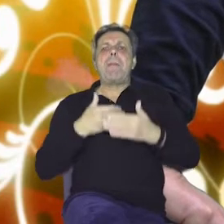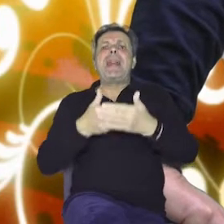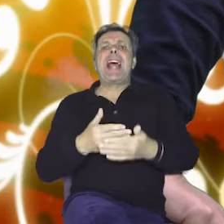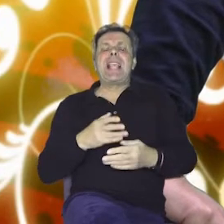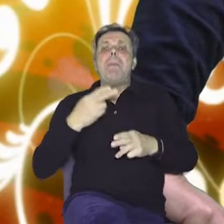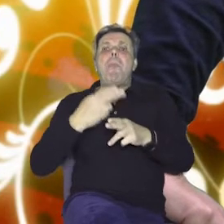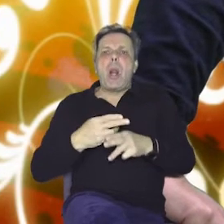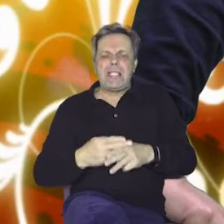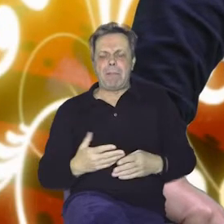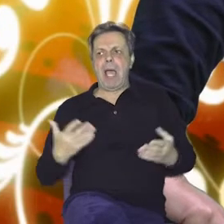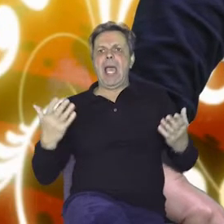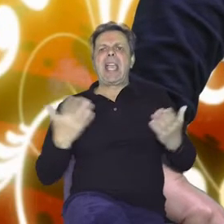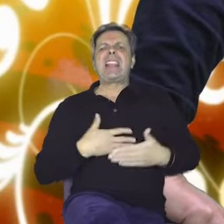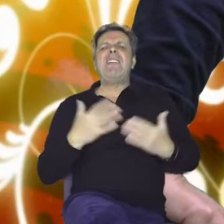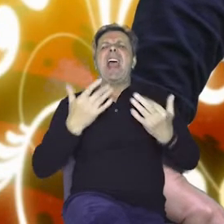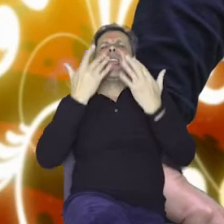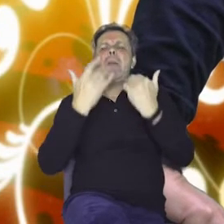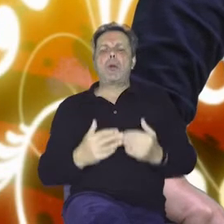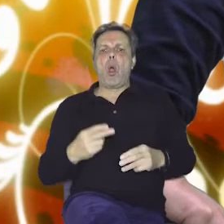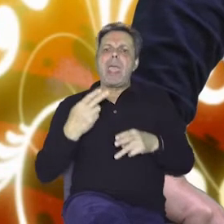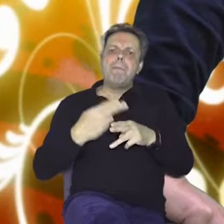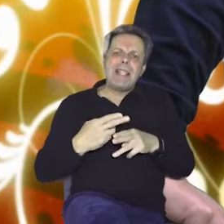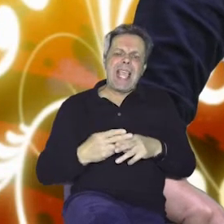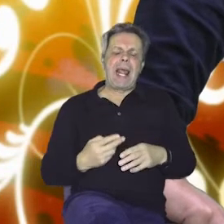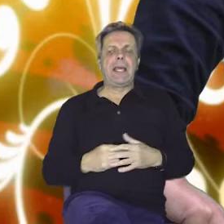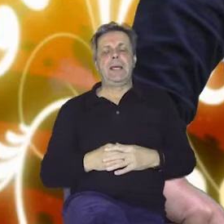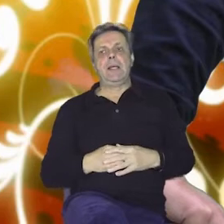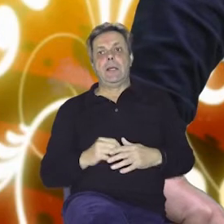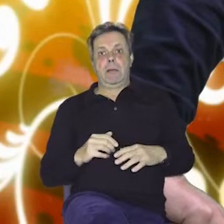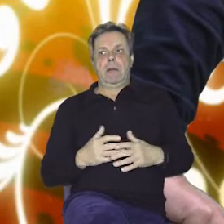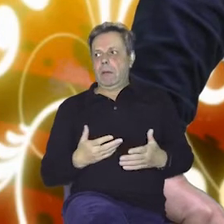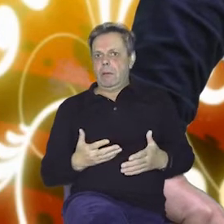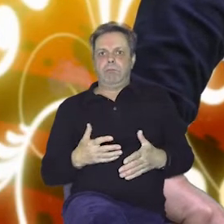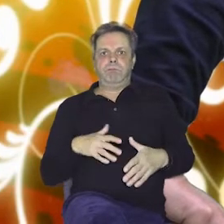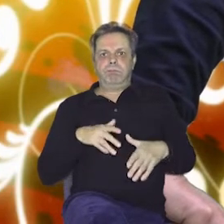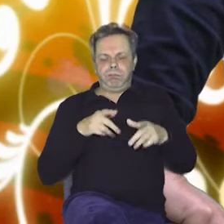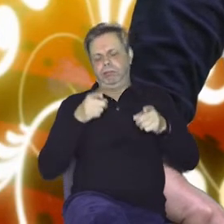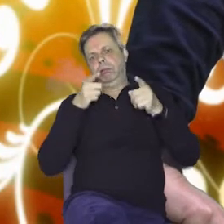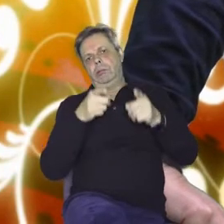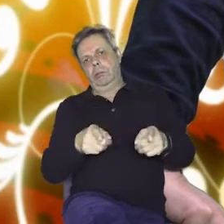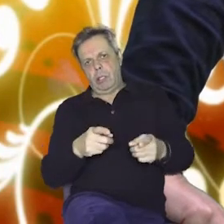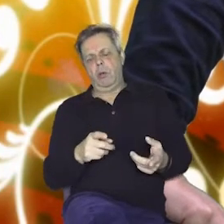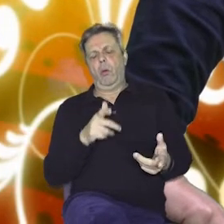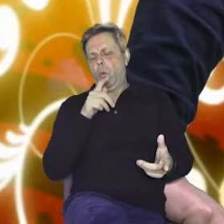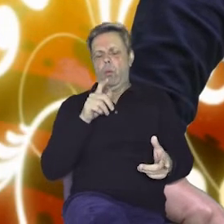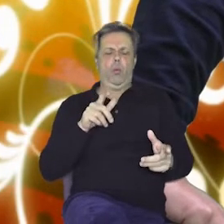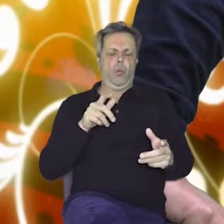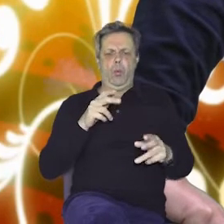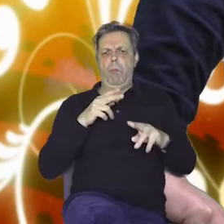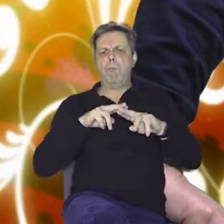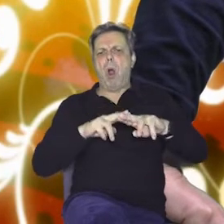kad je veliki broj pacijenata završio na klinikama, infektivnoj klinici, kad smo